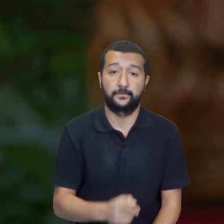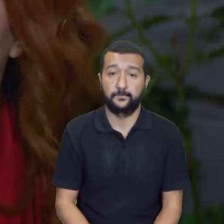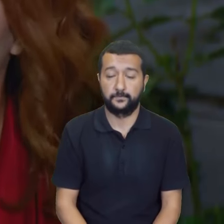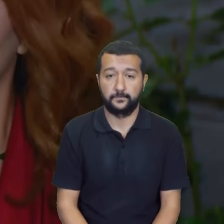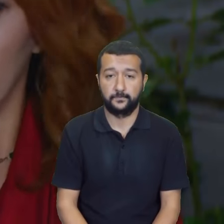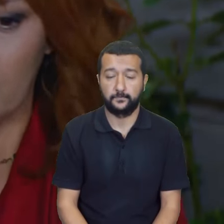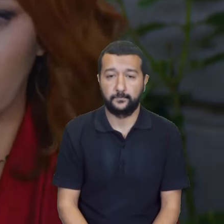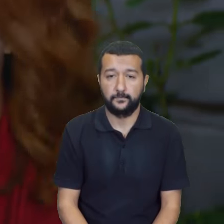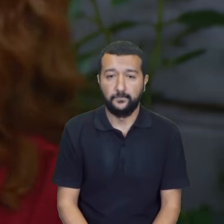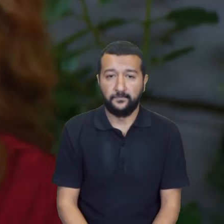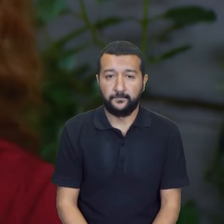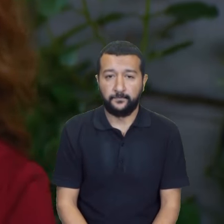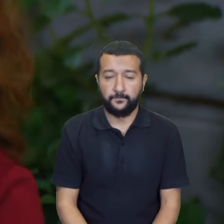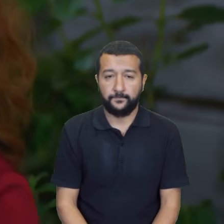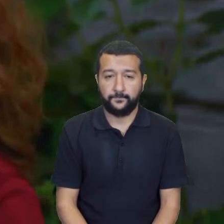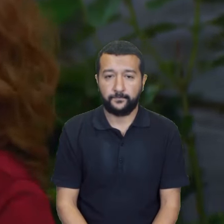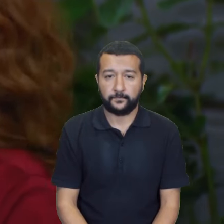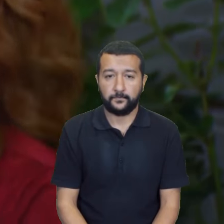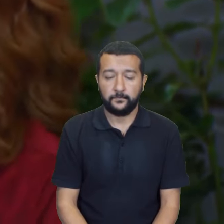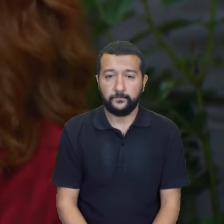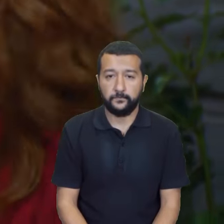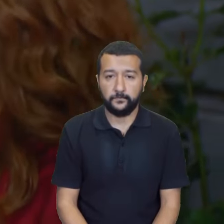yani. Aşam bozuldu.